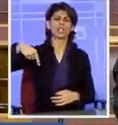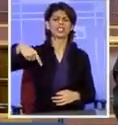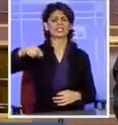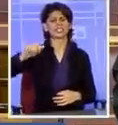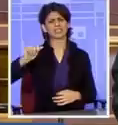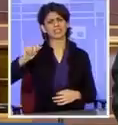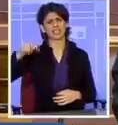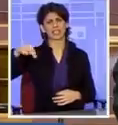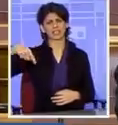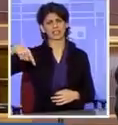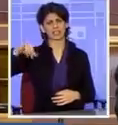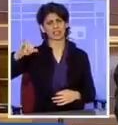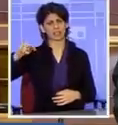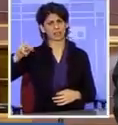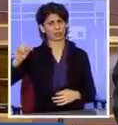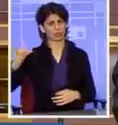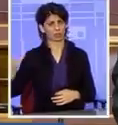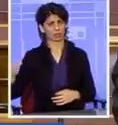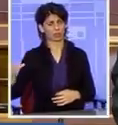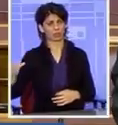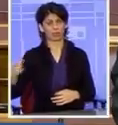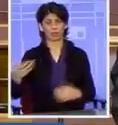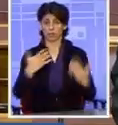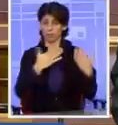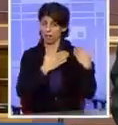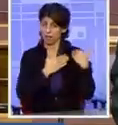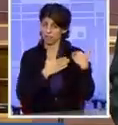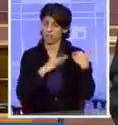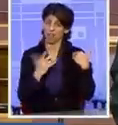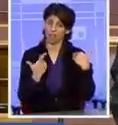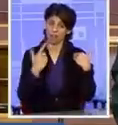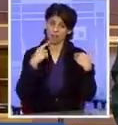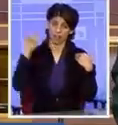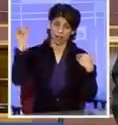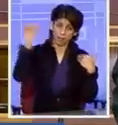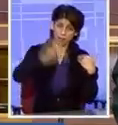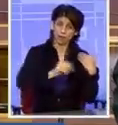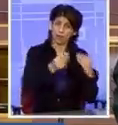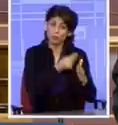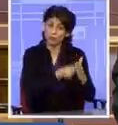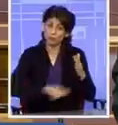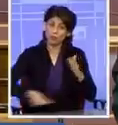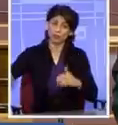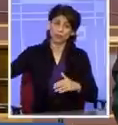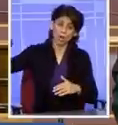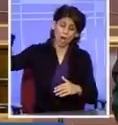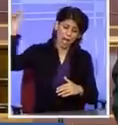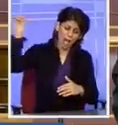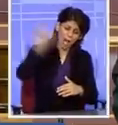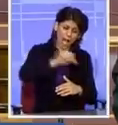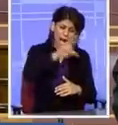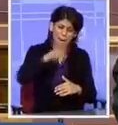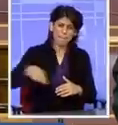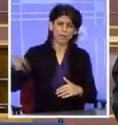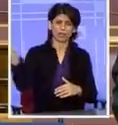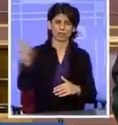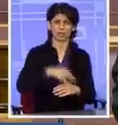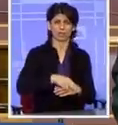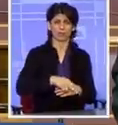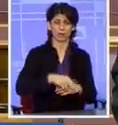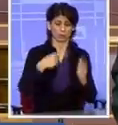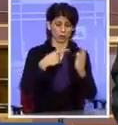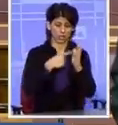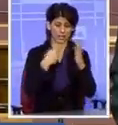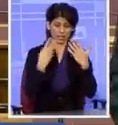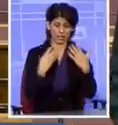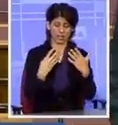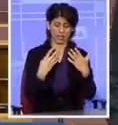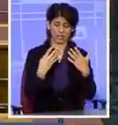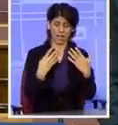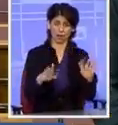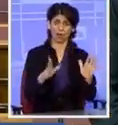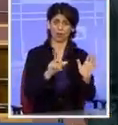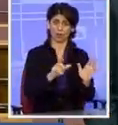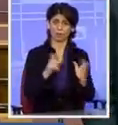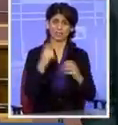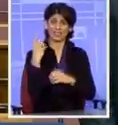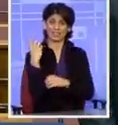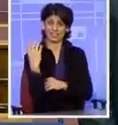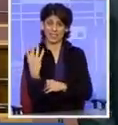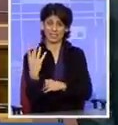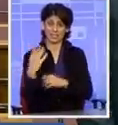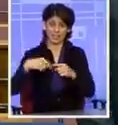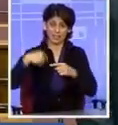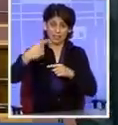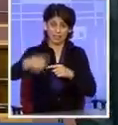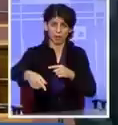και αποτυχημένος κατά τα άλλα, ο πιο αποτυχημένος υπουργός οικονομικών που έχει περάσει την αντιπολίτευση και μετά, βρίσκεται στα υπουργικά